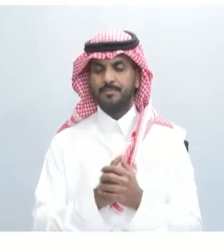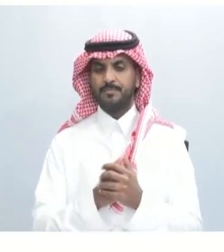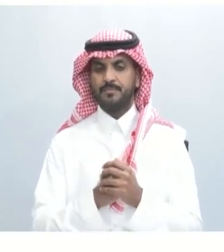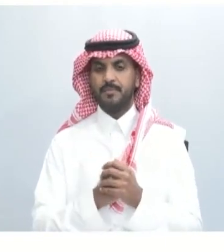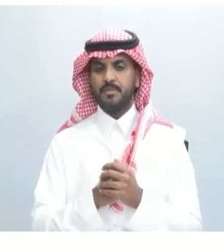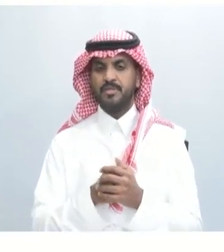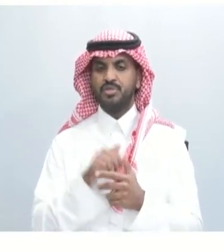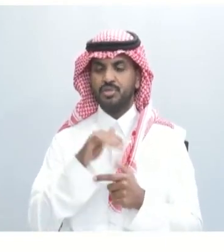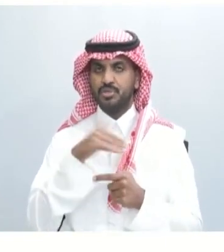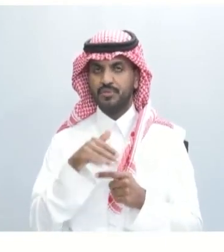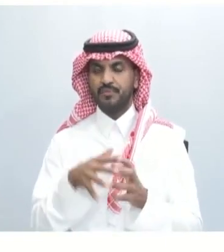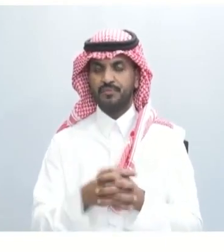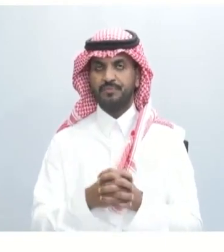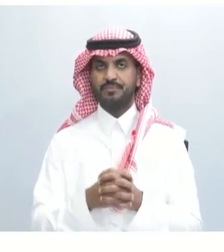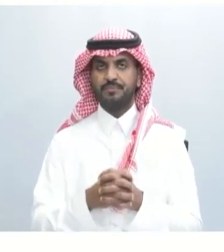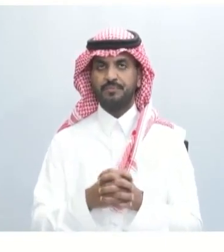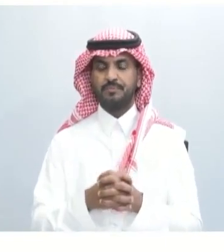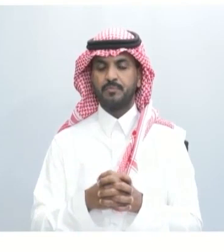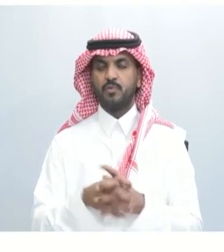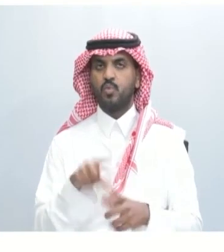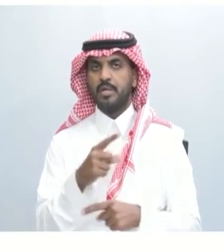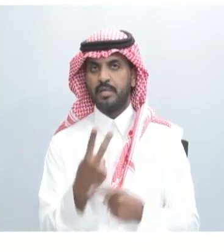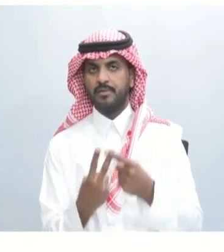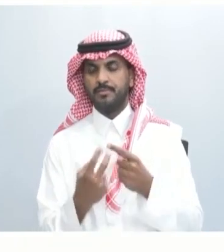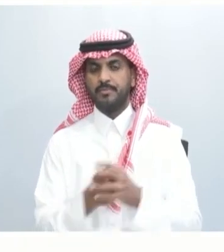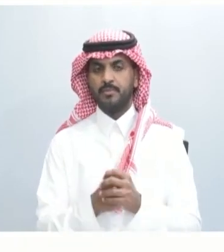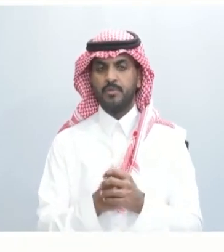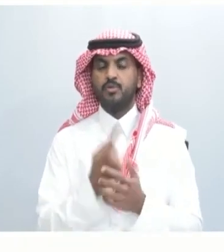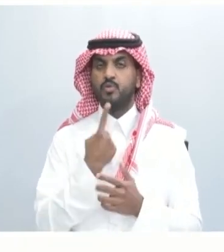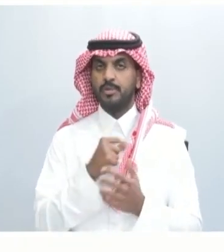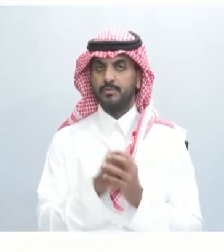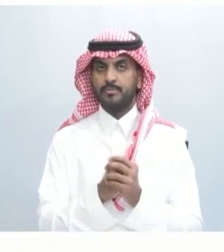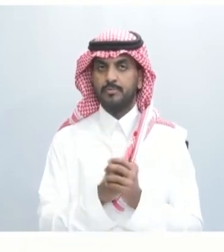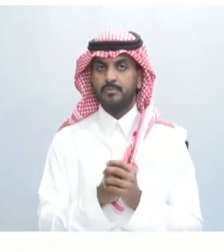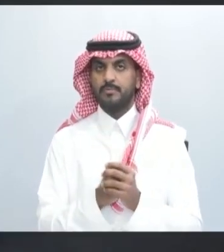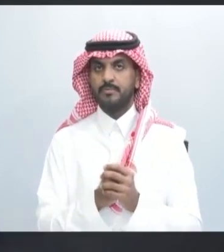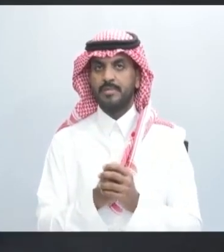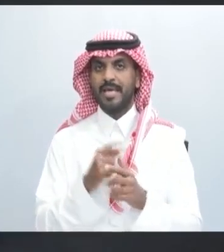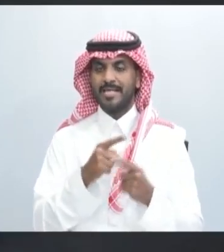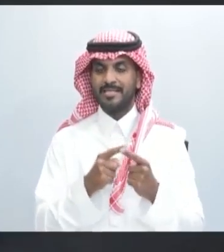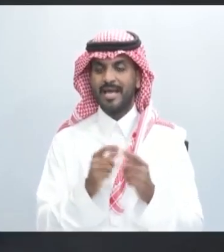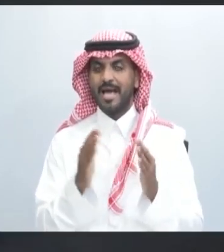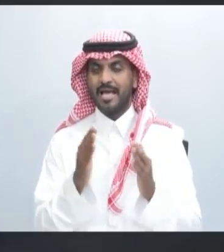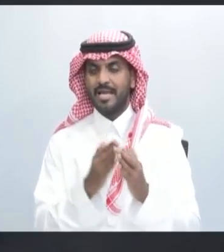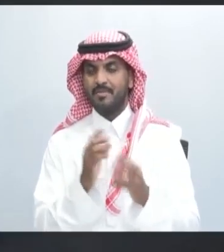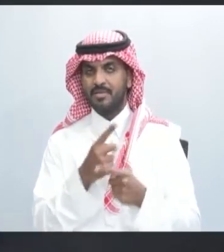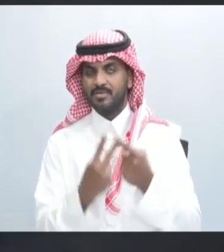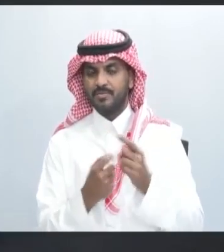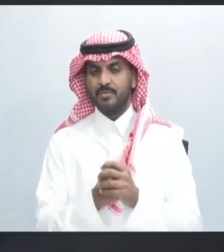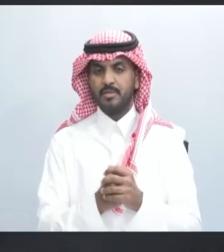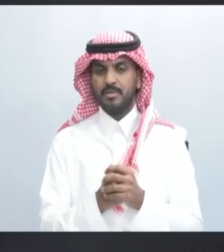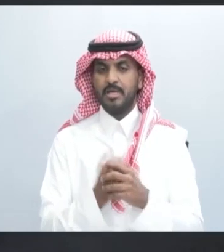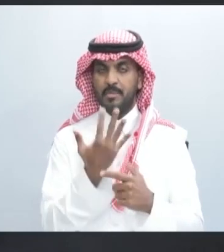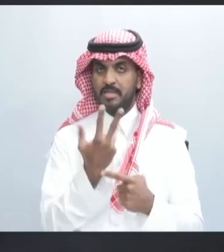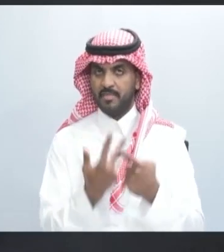نصف بارك الله فيكم صح ولا لا يا ابطال اذا ابنائي وبناتي نريد كسر اقل من النصف خمسه اثمان ما